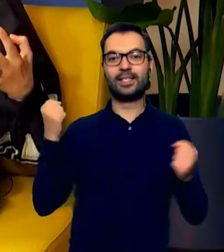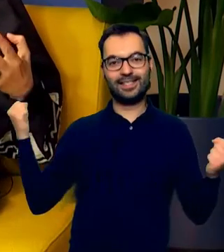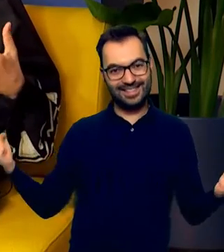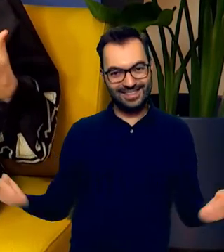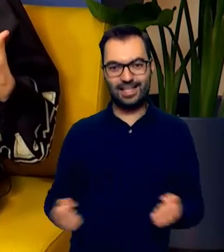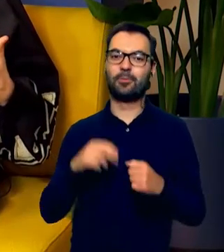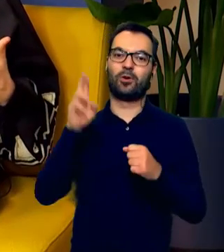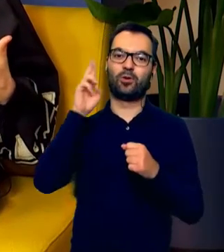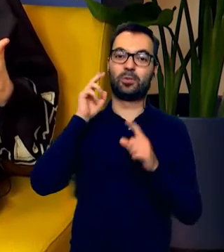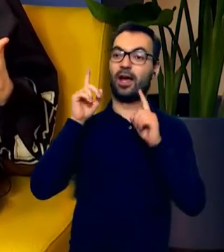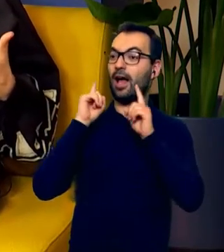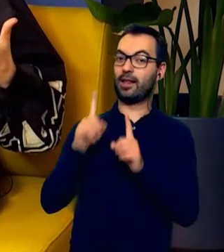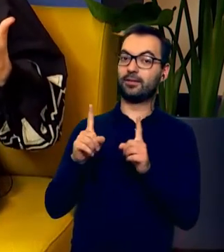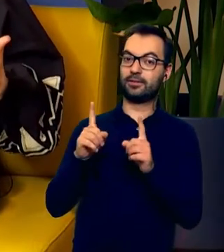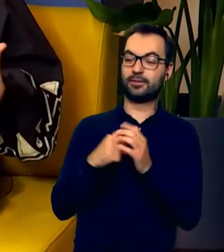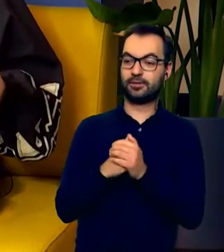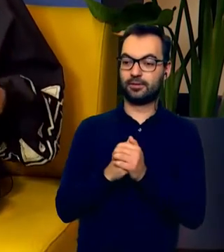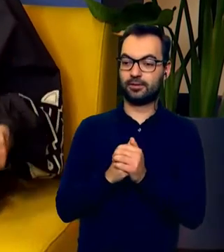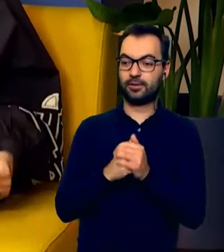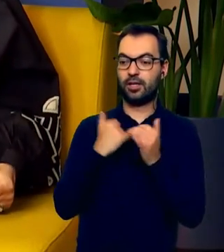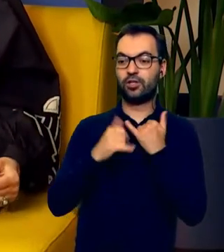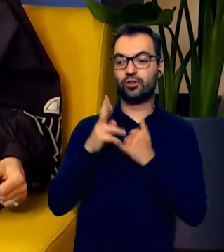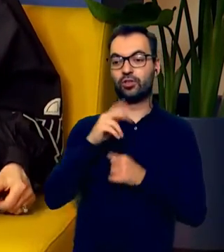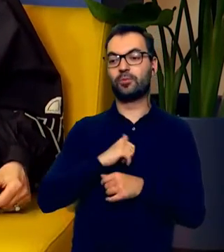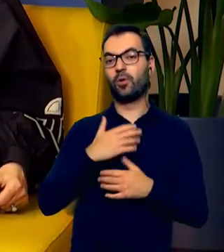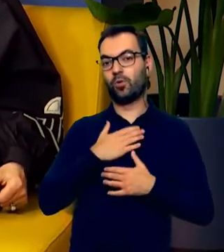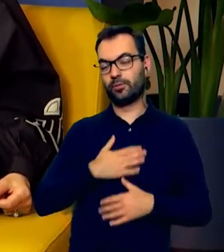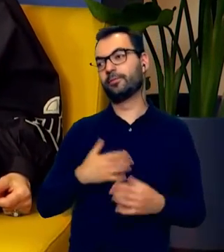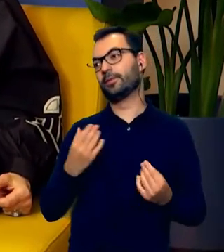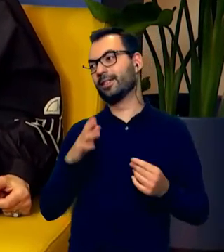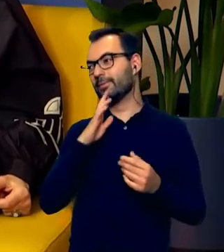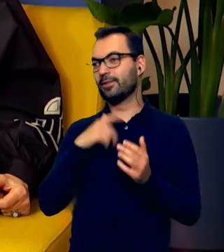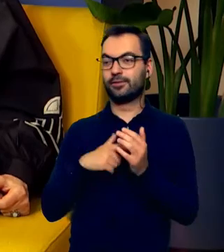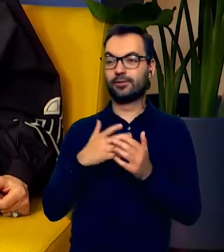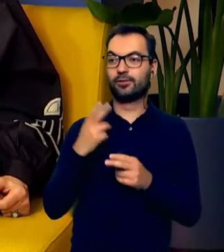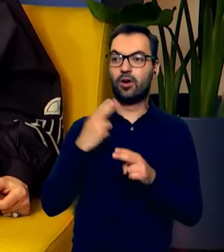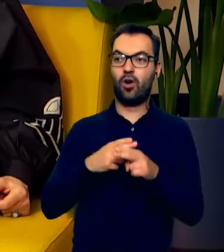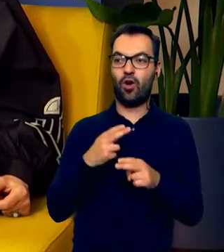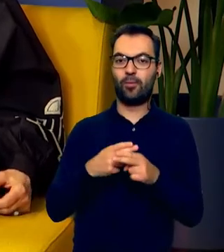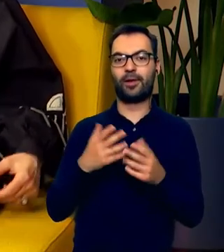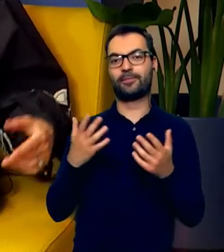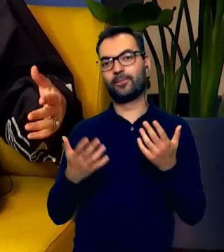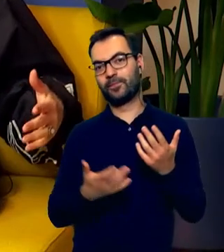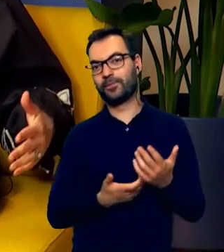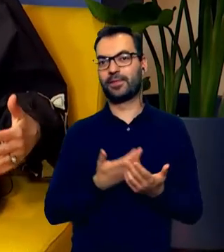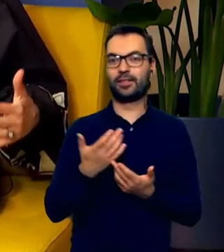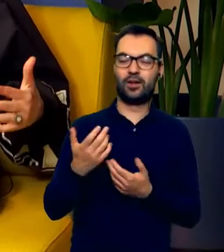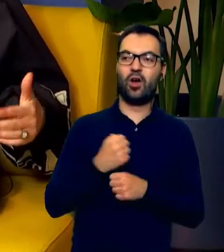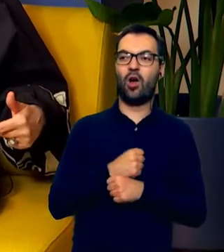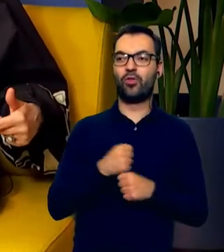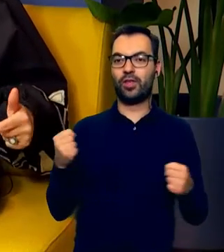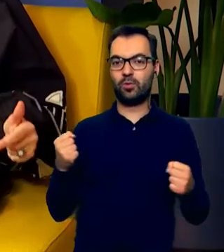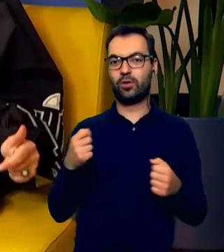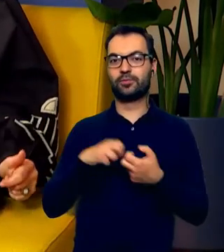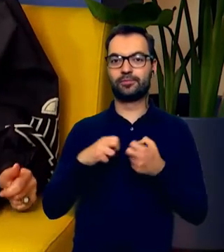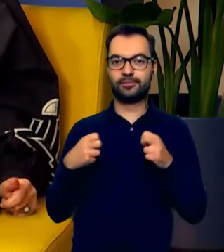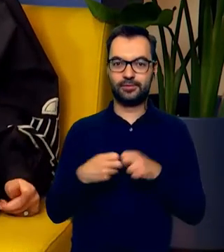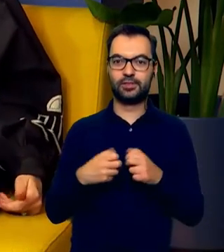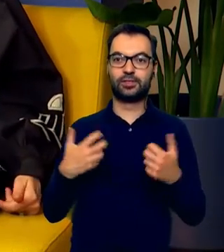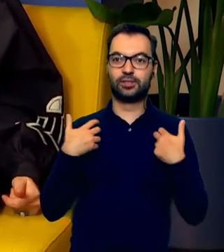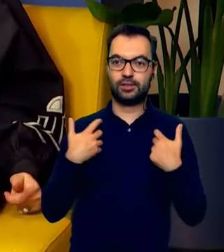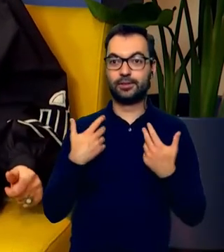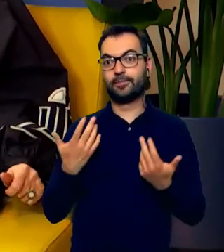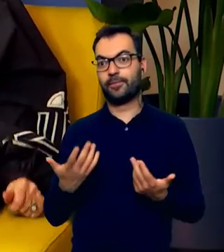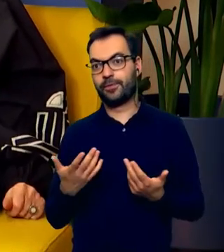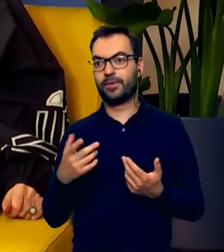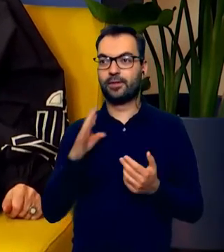staram się zrozumieć. Ale natomiast jak ktoś siebie lubi, chyba że to już jest naprawdę chorobliwe, no to taka otyłość, która już zagraża życiu,